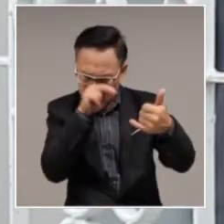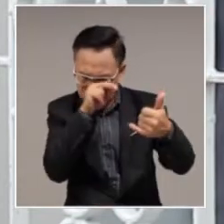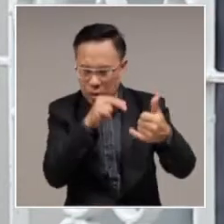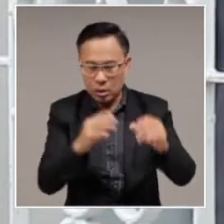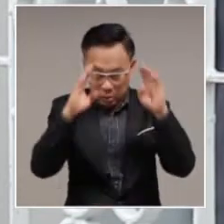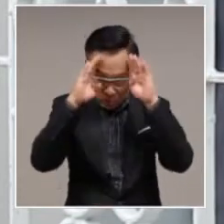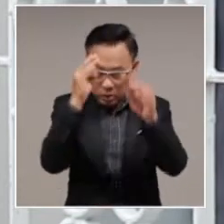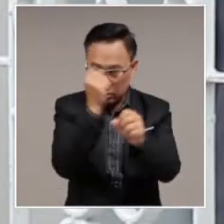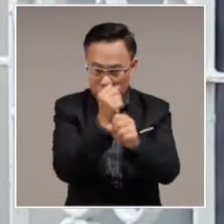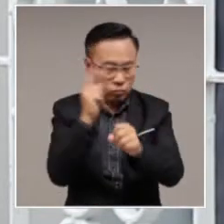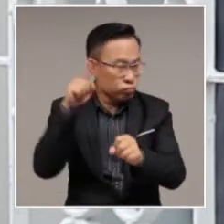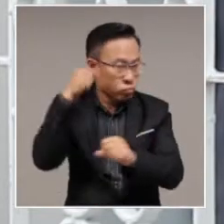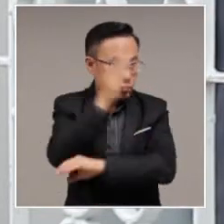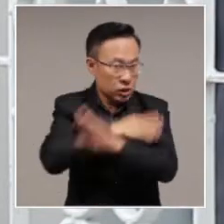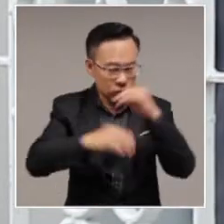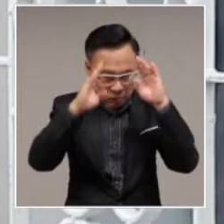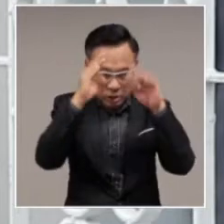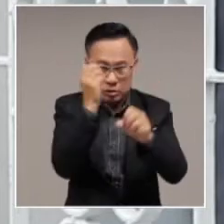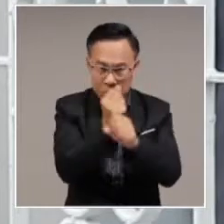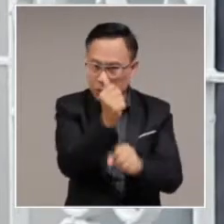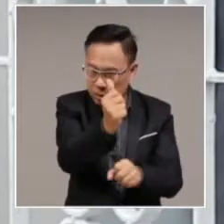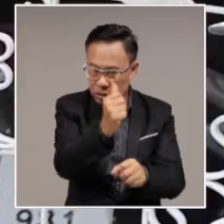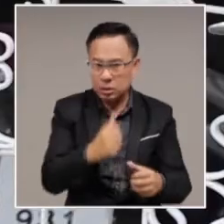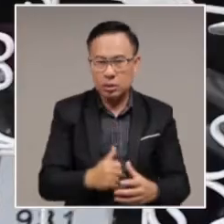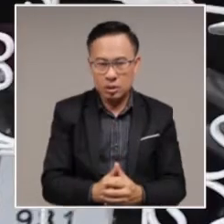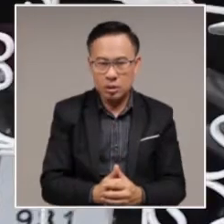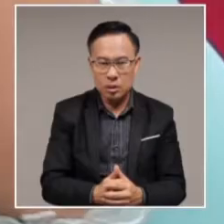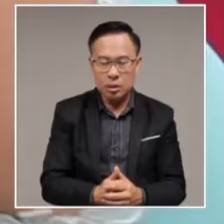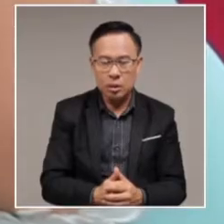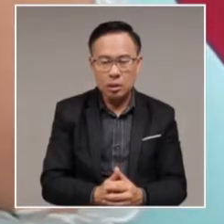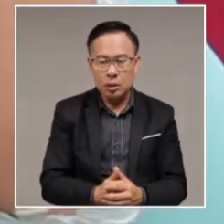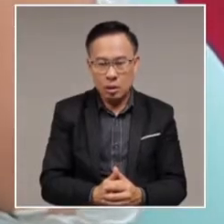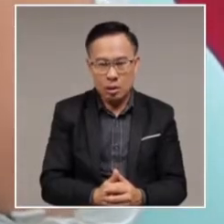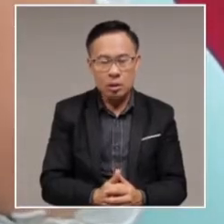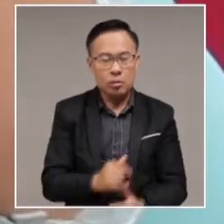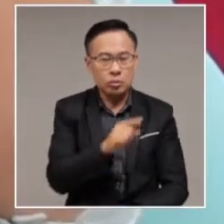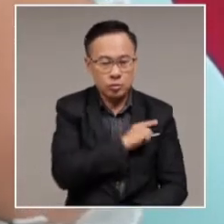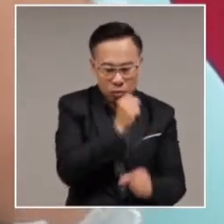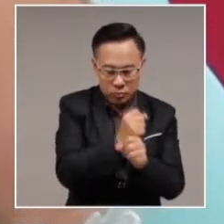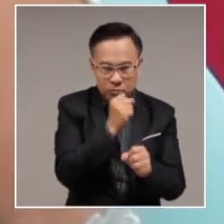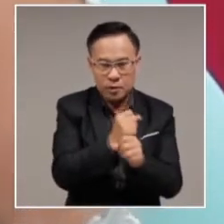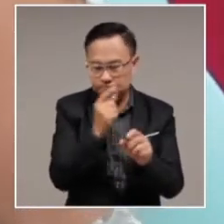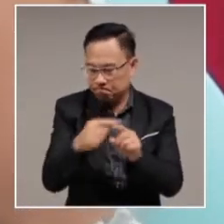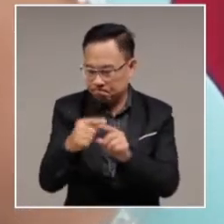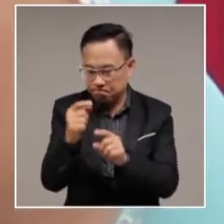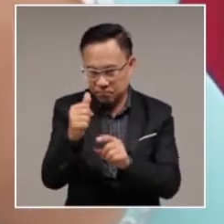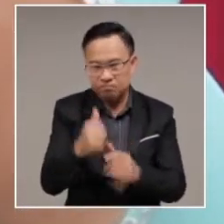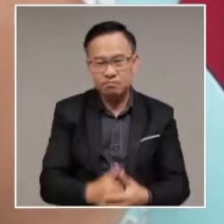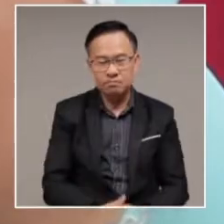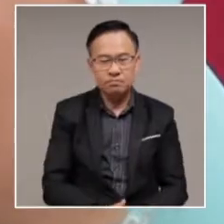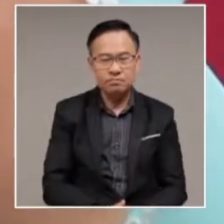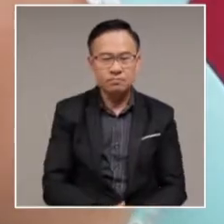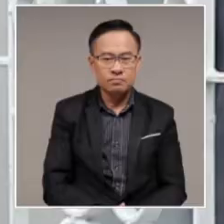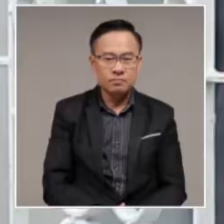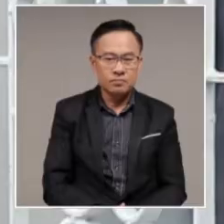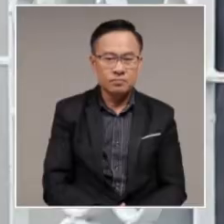ก็คือเขาจะไม่ค่อยแบบกลัวในสิ่งที่จะทำในหน้าที่ของเขานะก็คือไม่กลัวประ